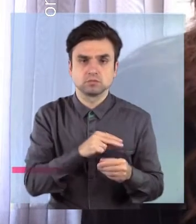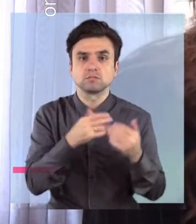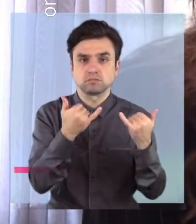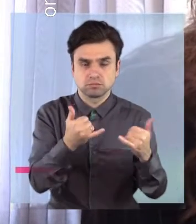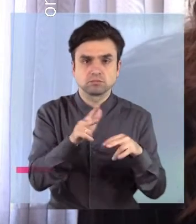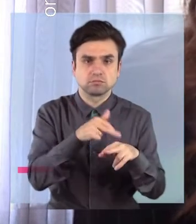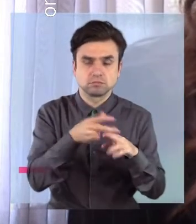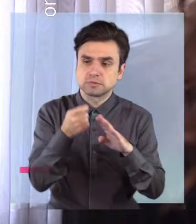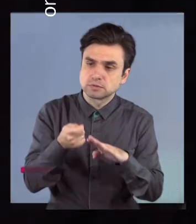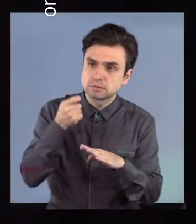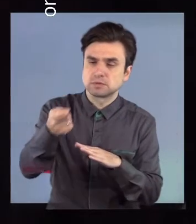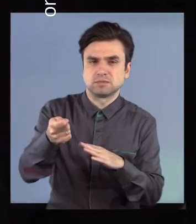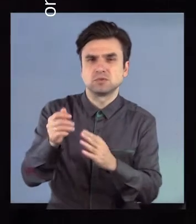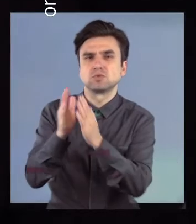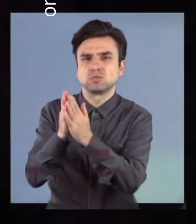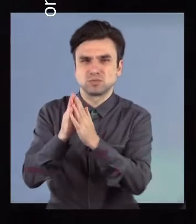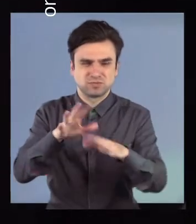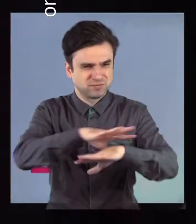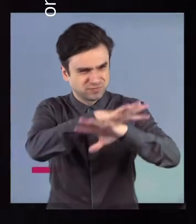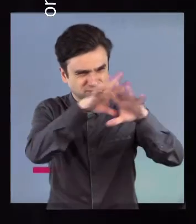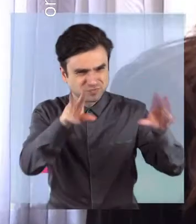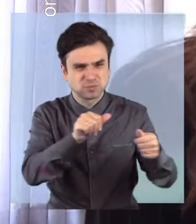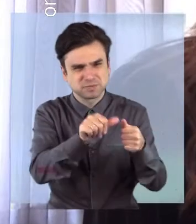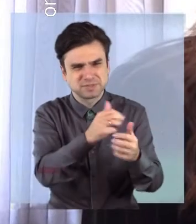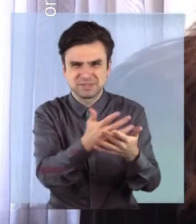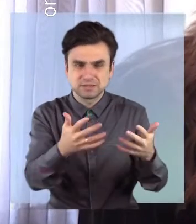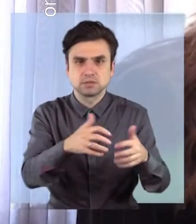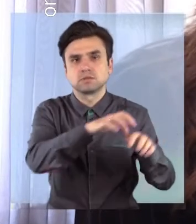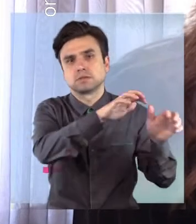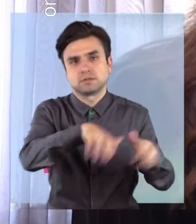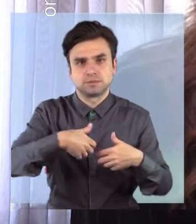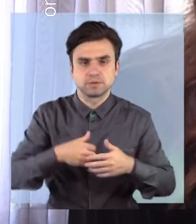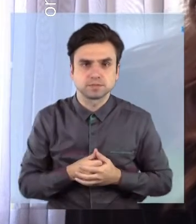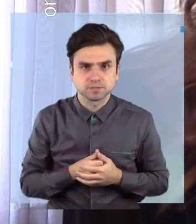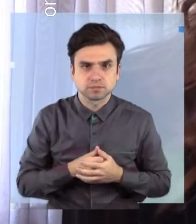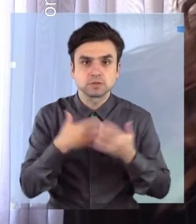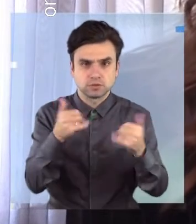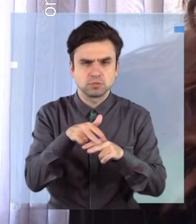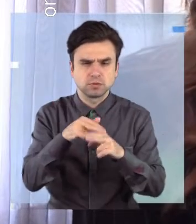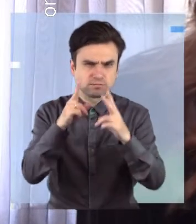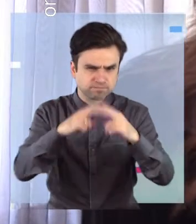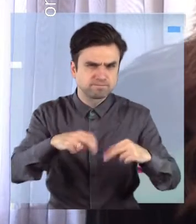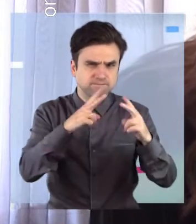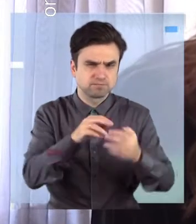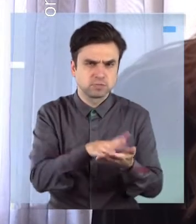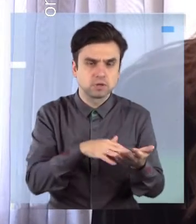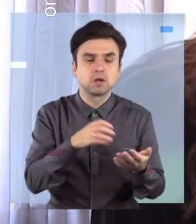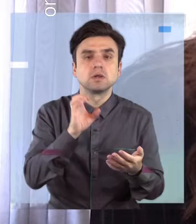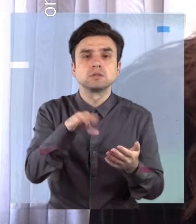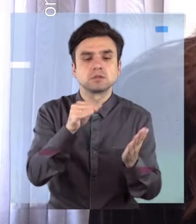щодо накладення арешту на вилучене майно. За вказаними фактами триває досудове розслідування, передбачене частиною 1